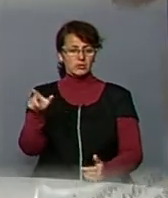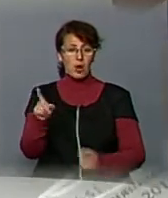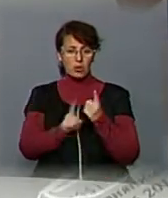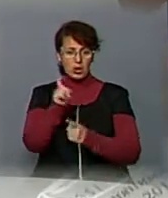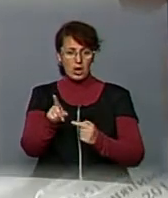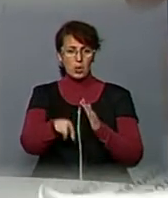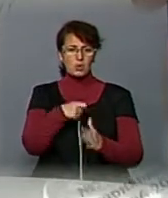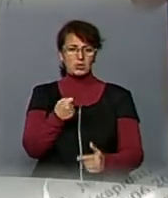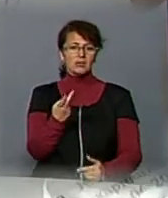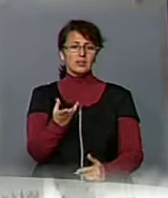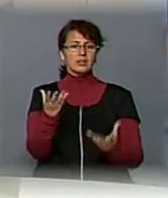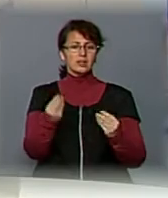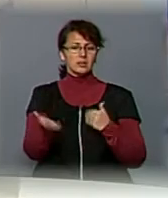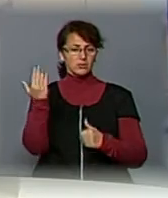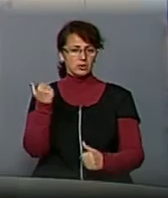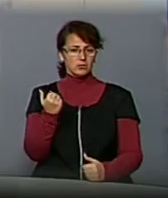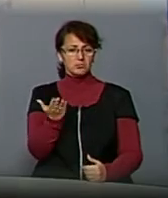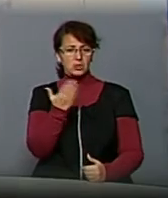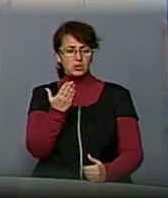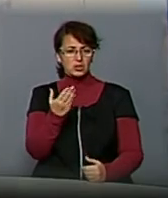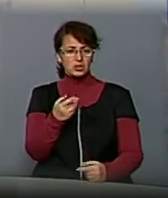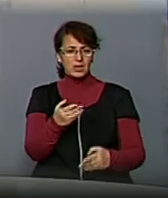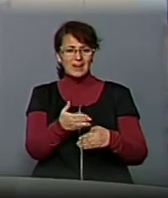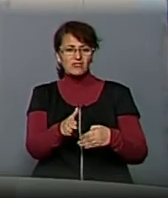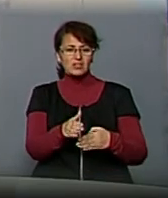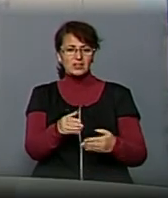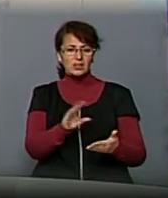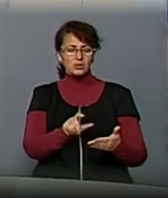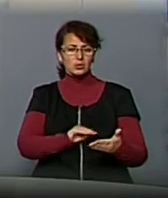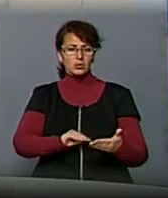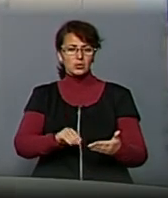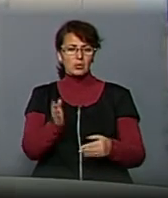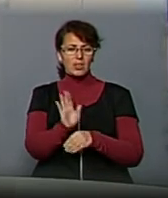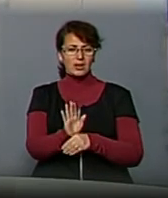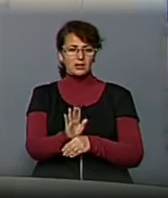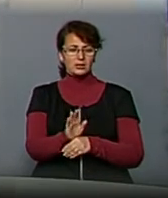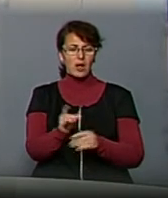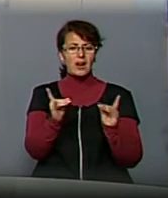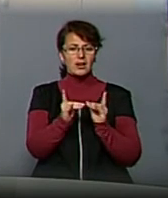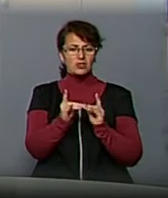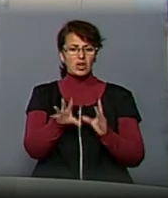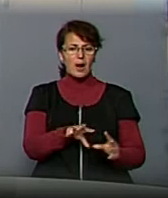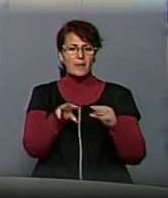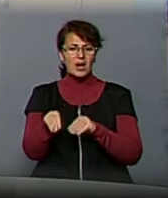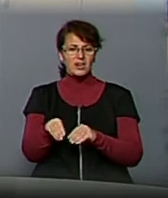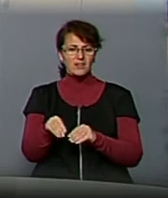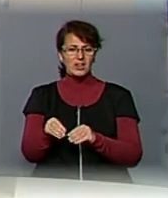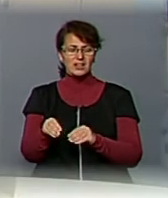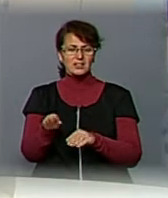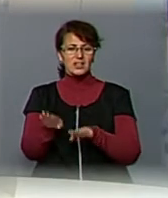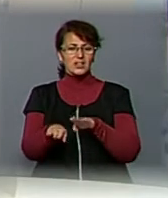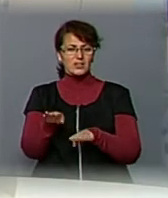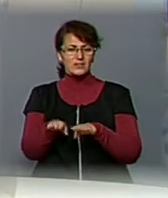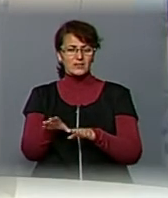Зачитує частину тексту наказу. Ліжка інтенсивної терапії для дітей перевести у склад анестезіологічного